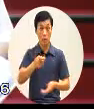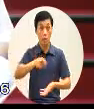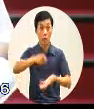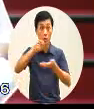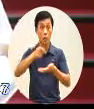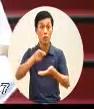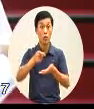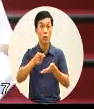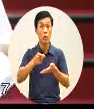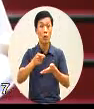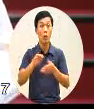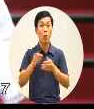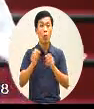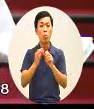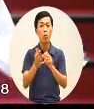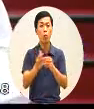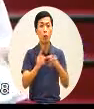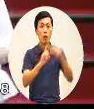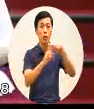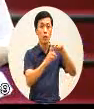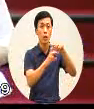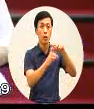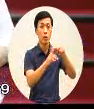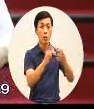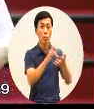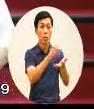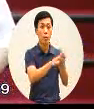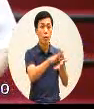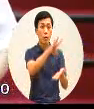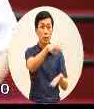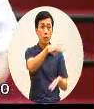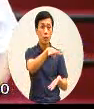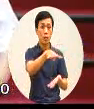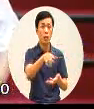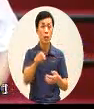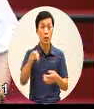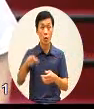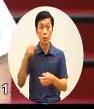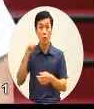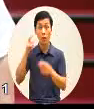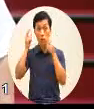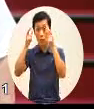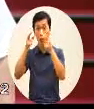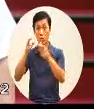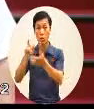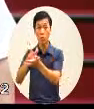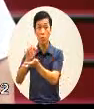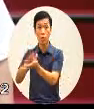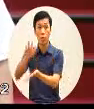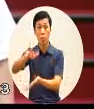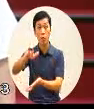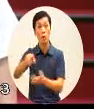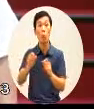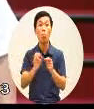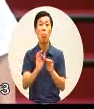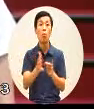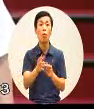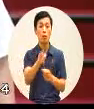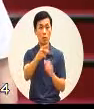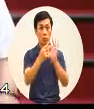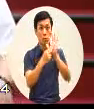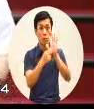什么台中人标4000块？那我们这边要8000块，你会当来解